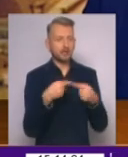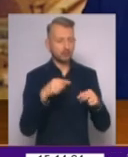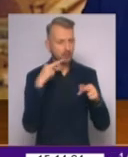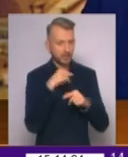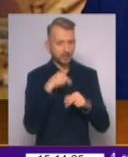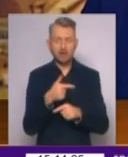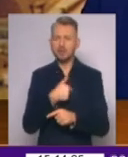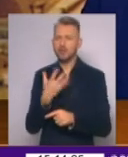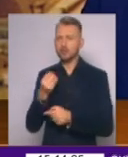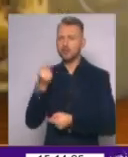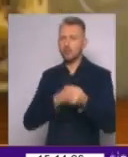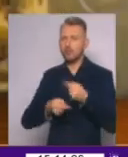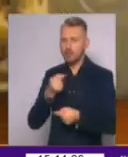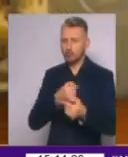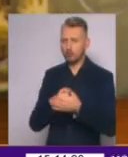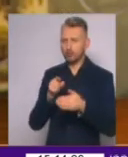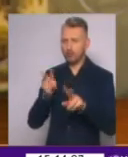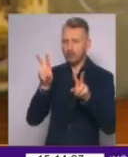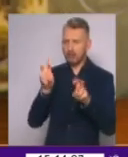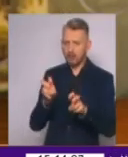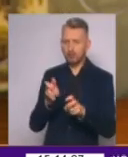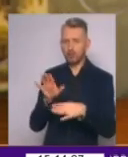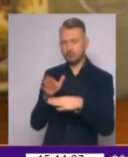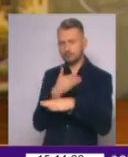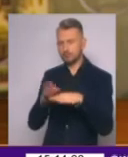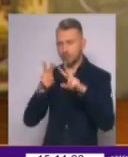теми, диференціюємо ще раз для всіх глядачів, щоб було зрозуміло,